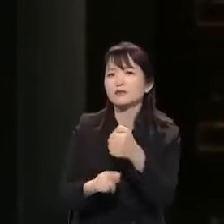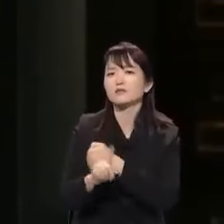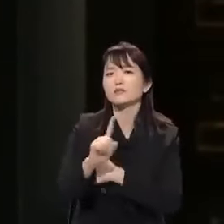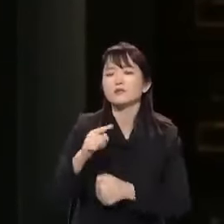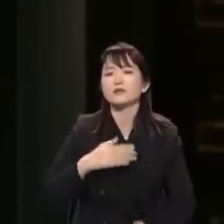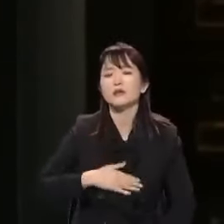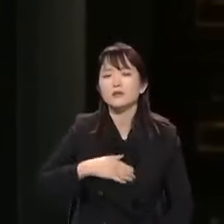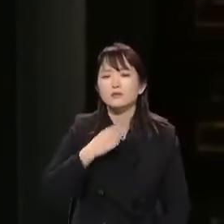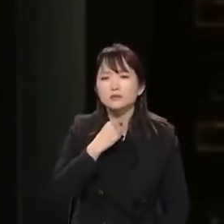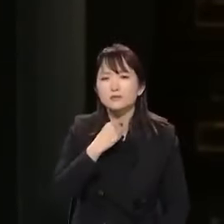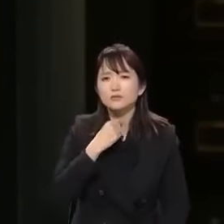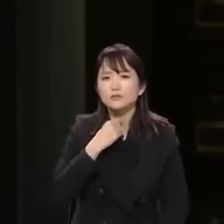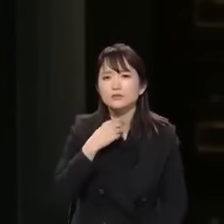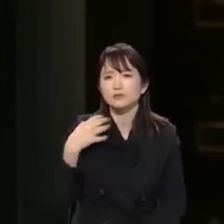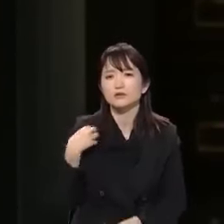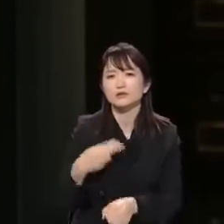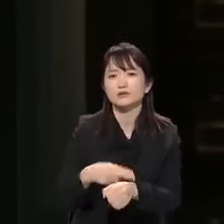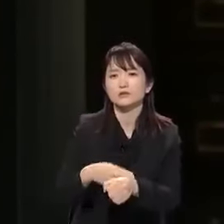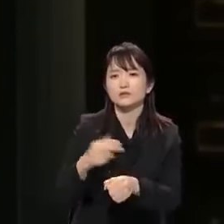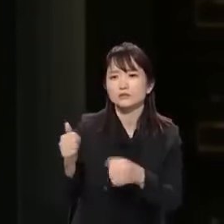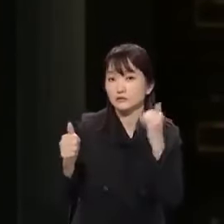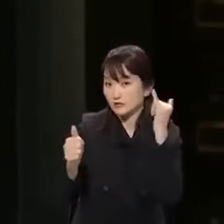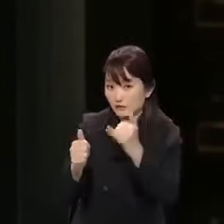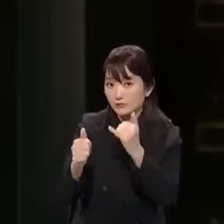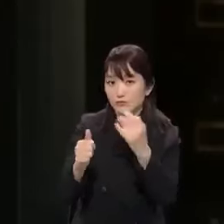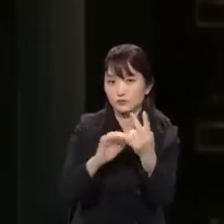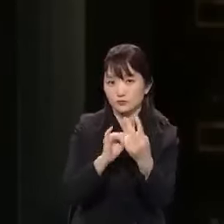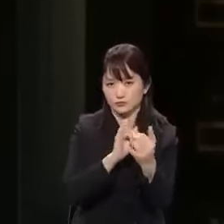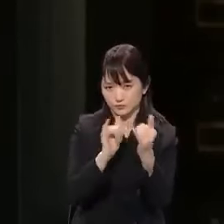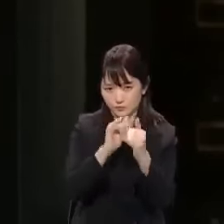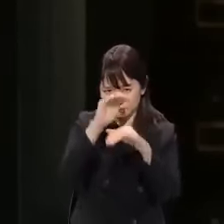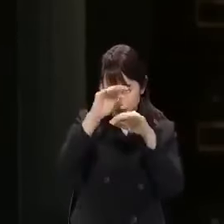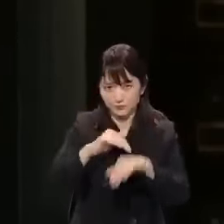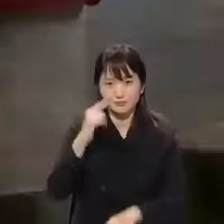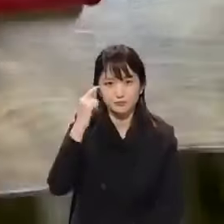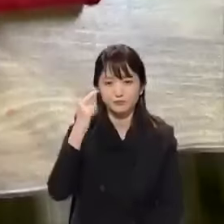알고 싶어서 그 선생한테 전화를 합니다. 두 사람의 통화 내용 잠깐 들어보시죠.